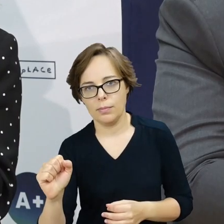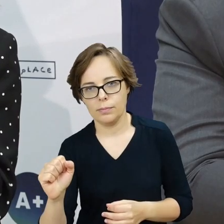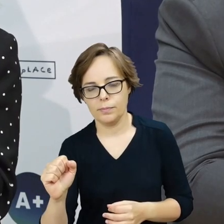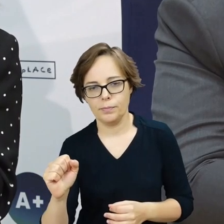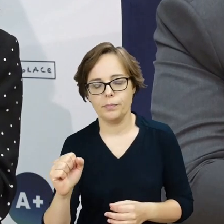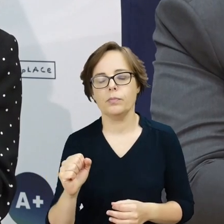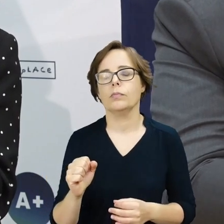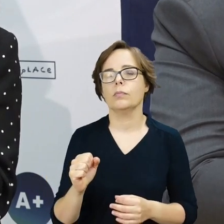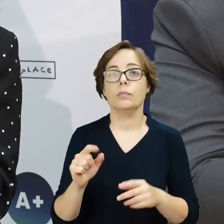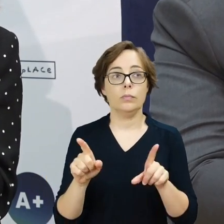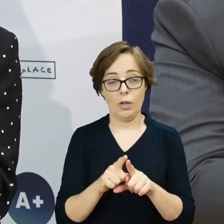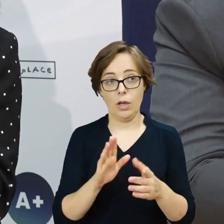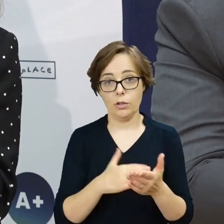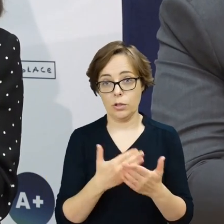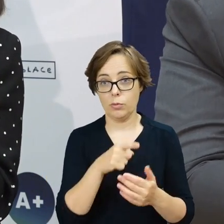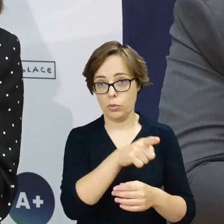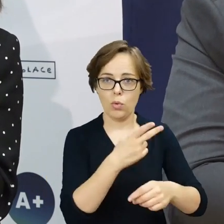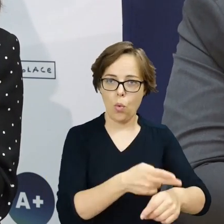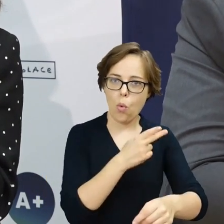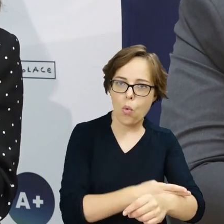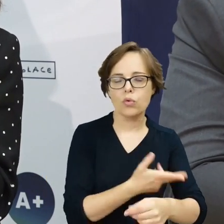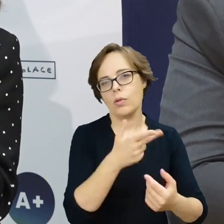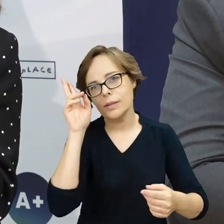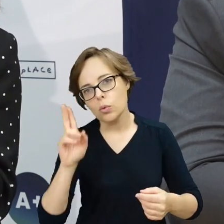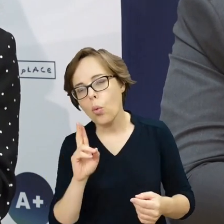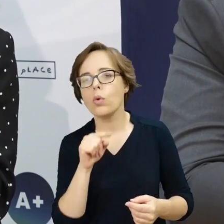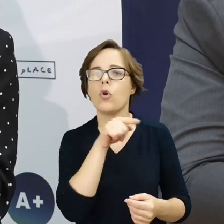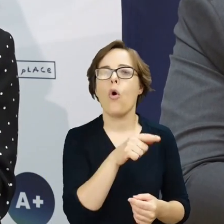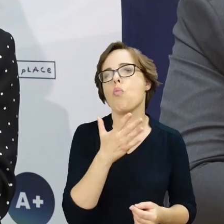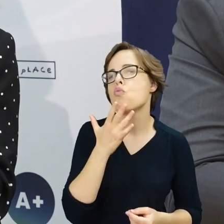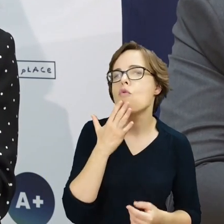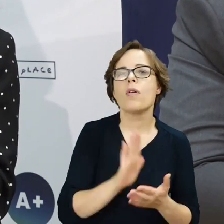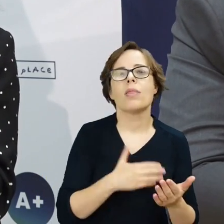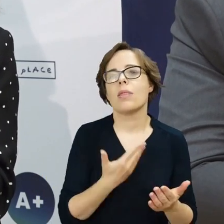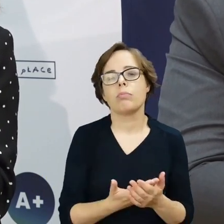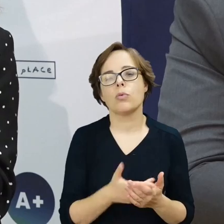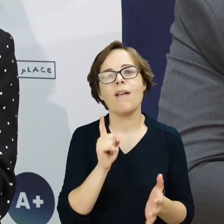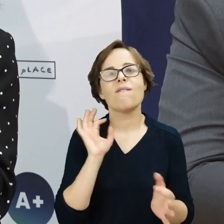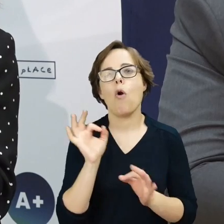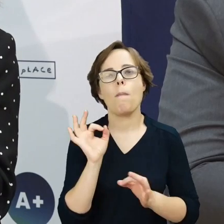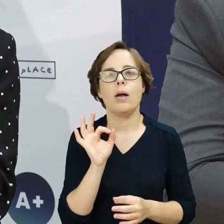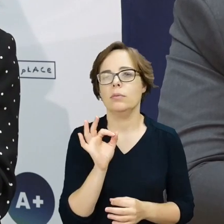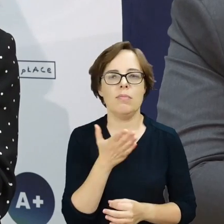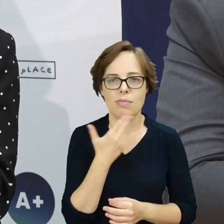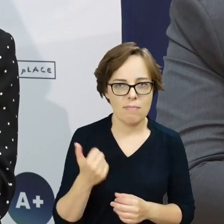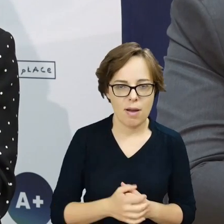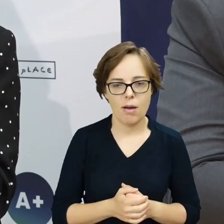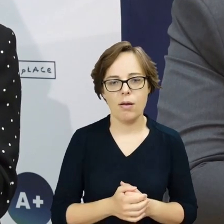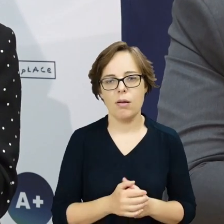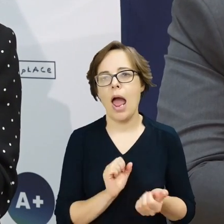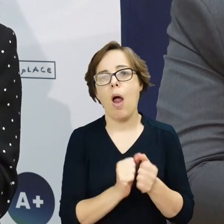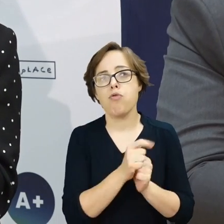w których podmiot zobowiązany, instytucja twierdzi, że nie posiada danej informacji albo że w ogóle dana informacja nie